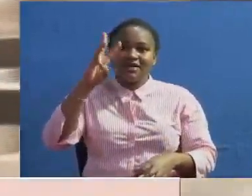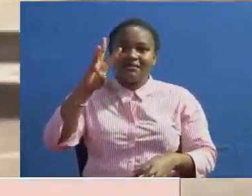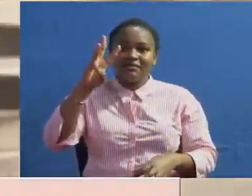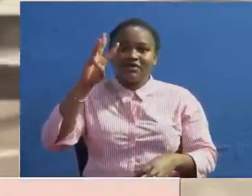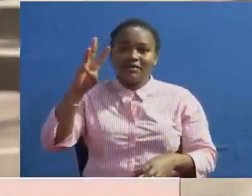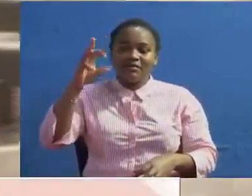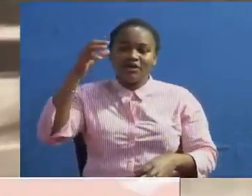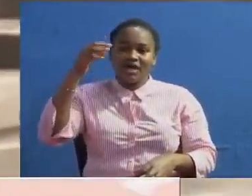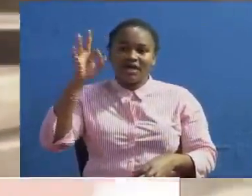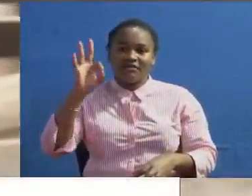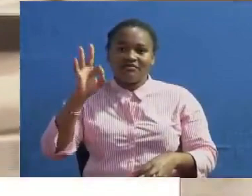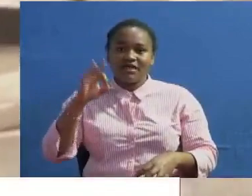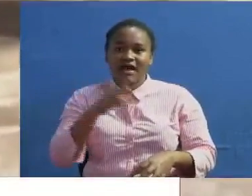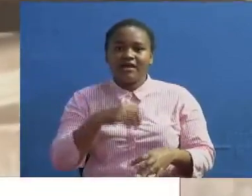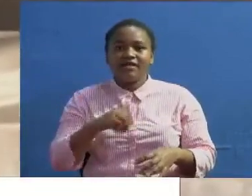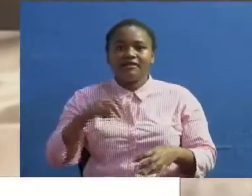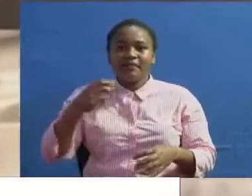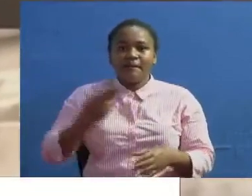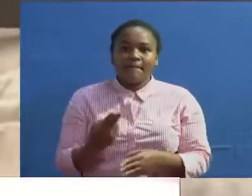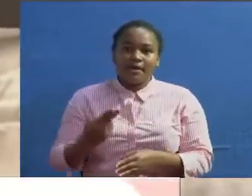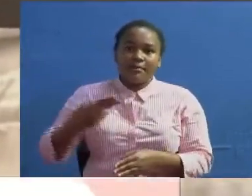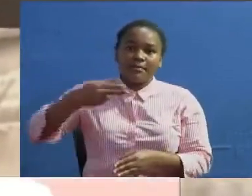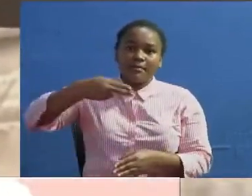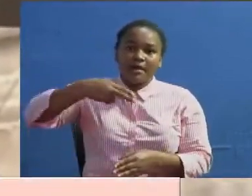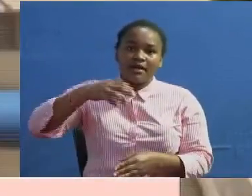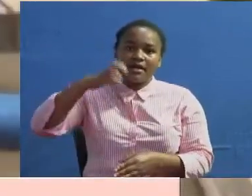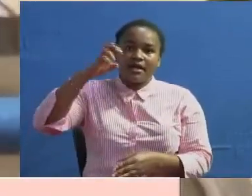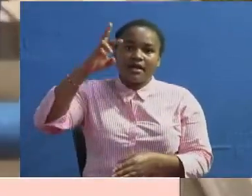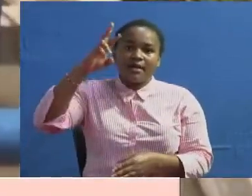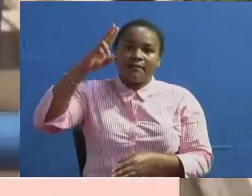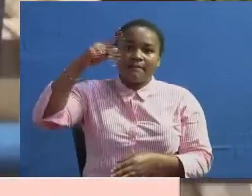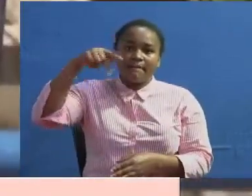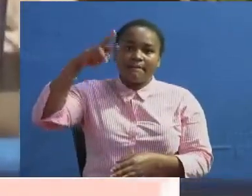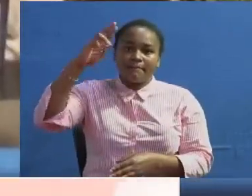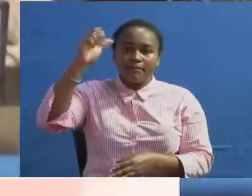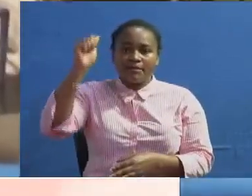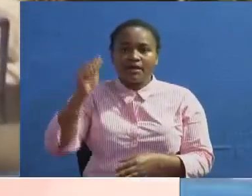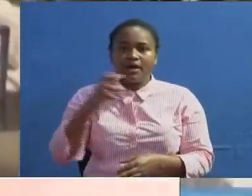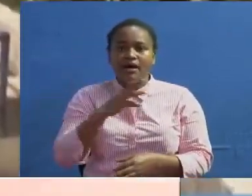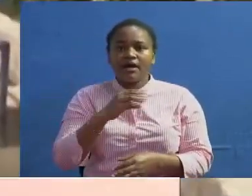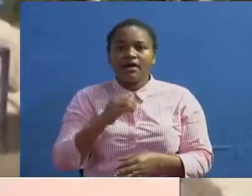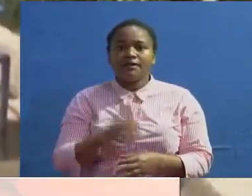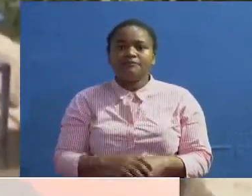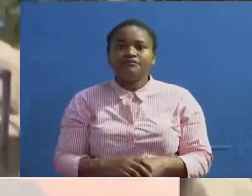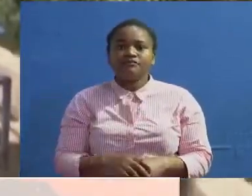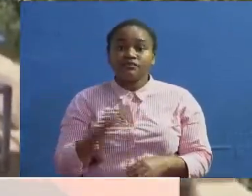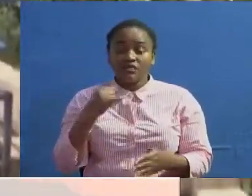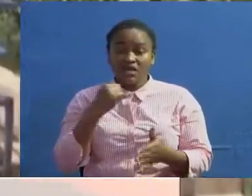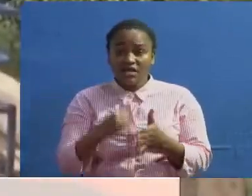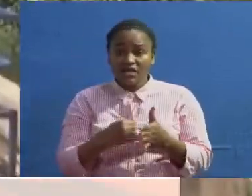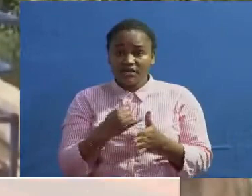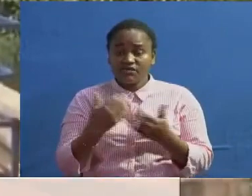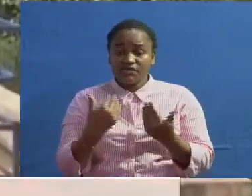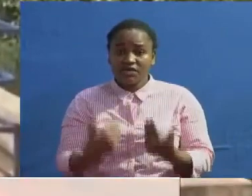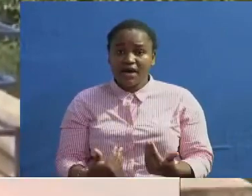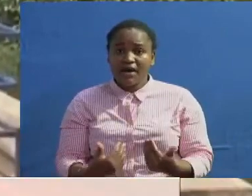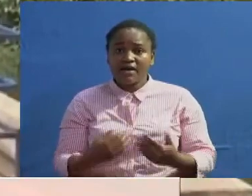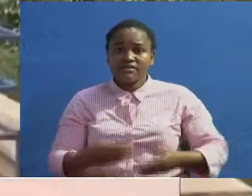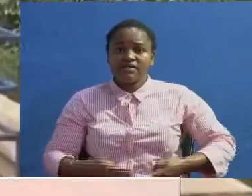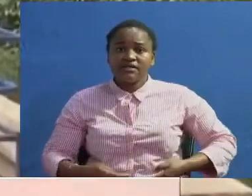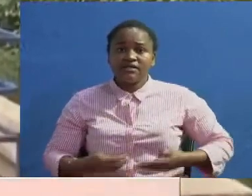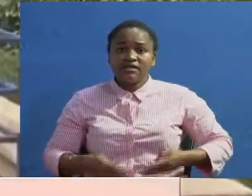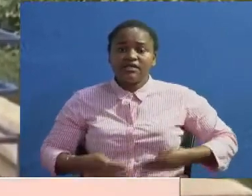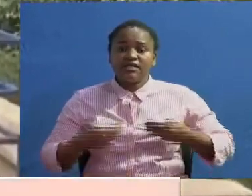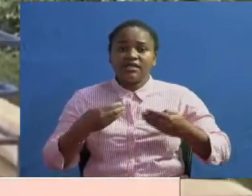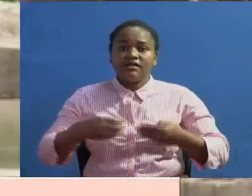udhibiti wa nishati na petroli EPRA na shirika la Finexpo la Ubelgiji. Kiwanda hicho sasa kinatoa umeme